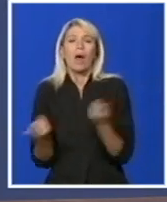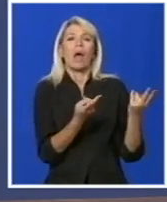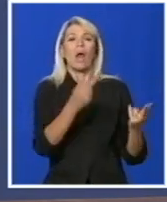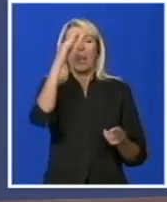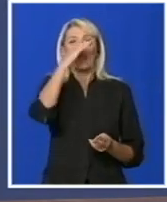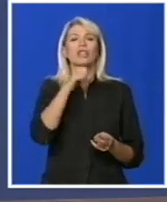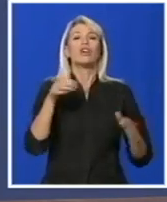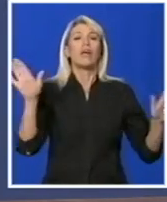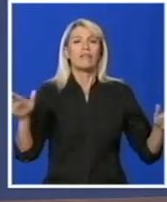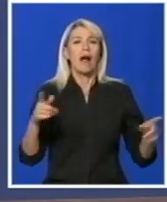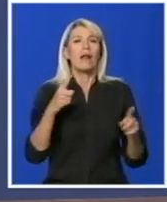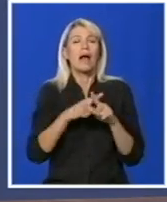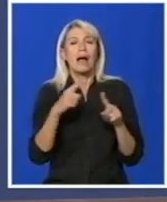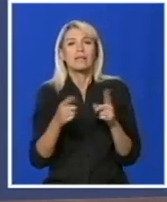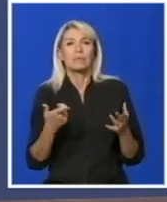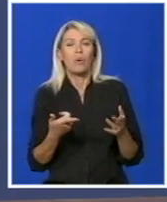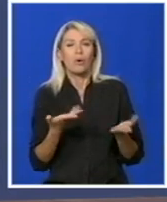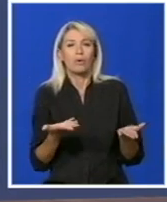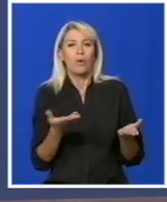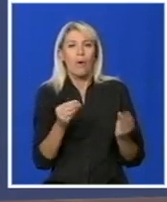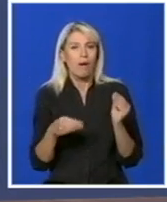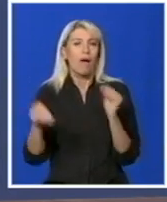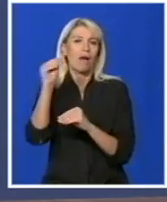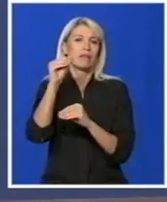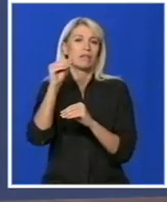pojava povećane stope hospitalne